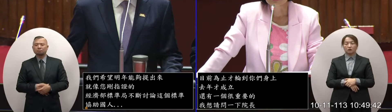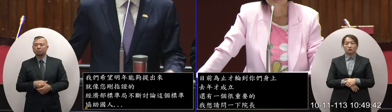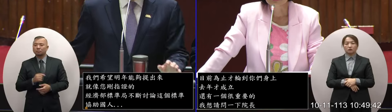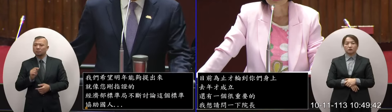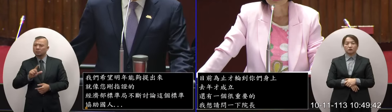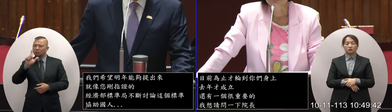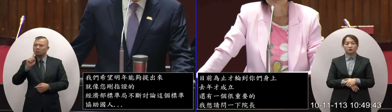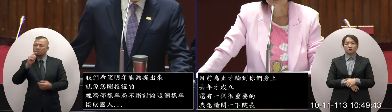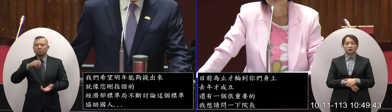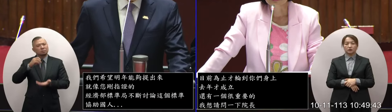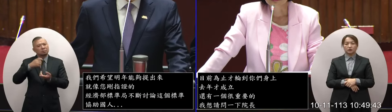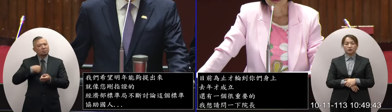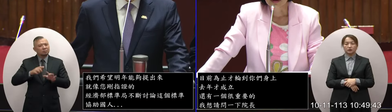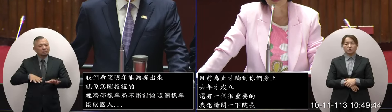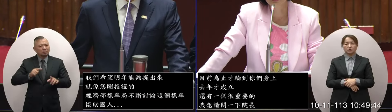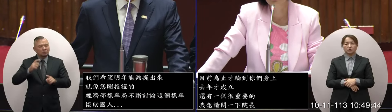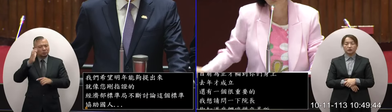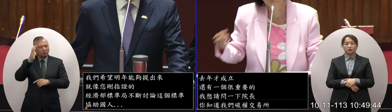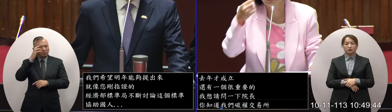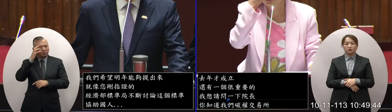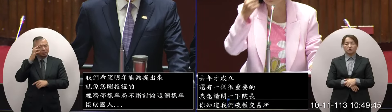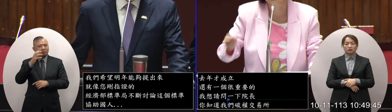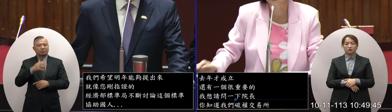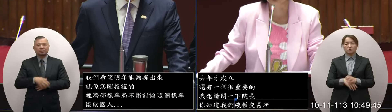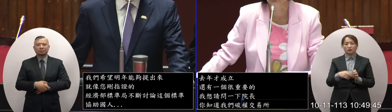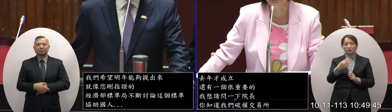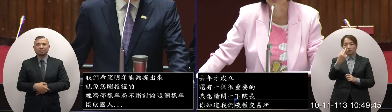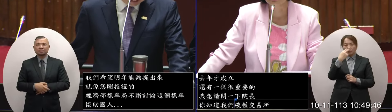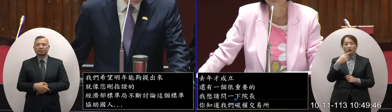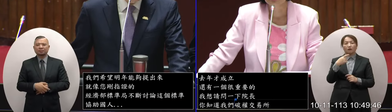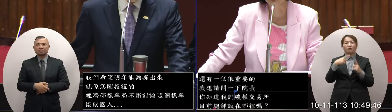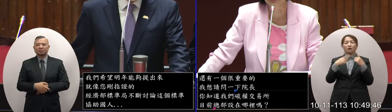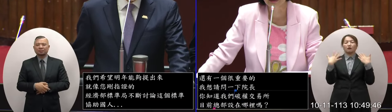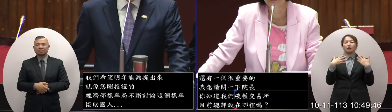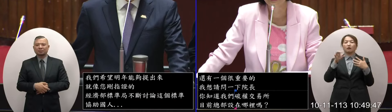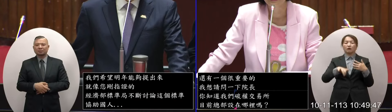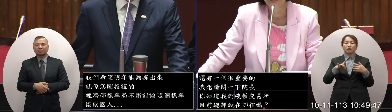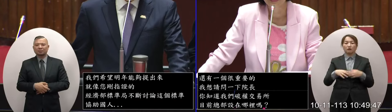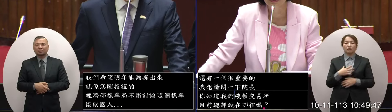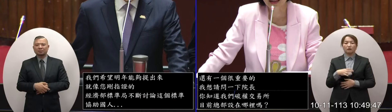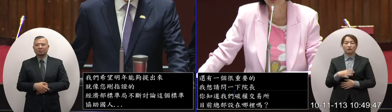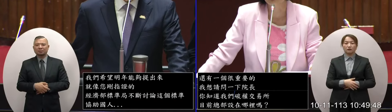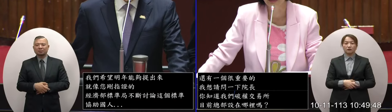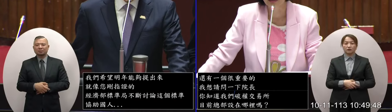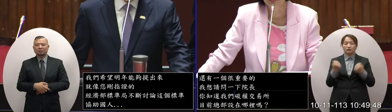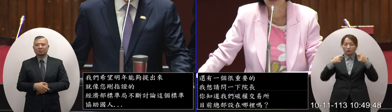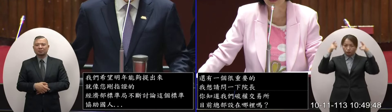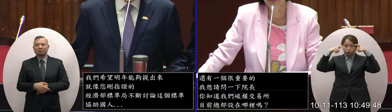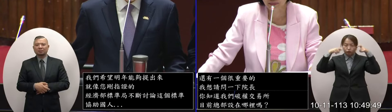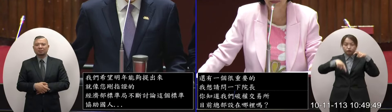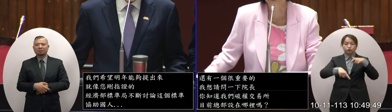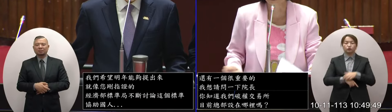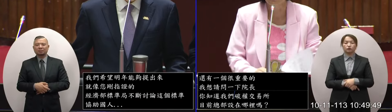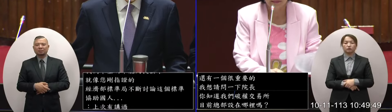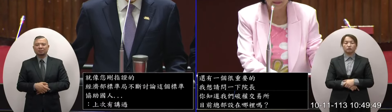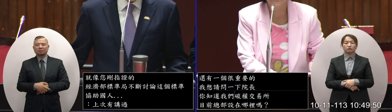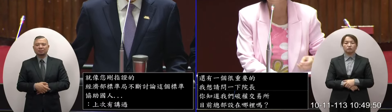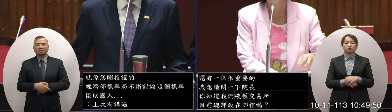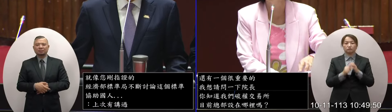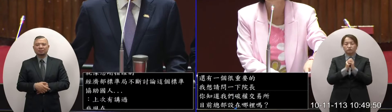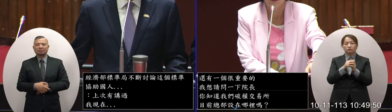上次有讲过，我现在 你玩我快点挖你的家里堆啊，一堆，你高雄啦，好、哦、啊，拜托